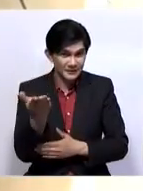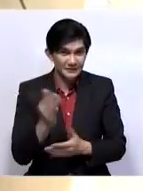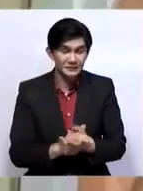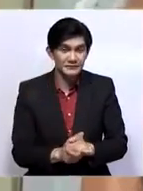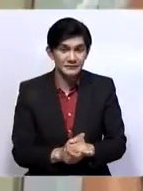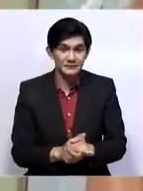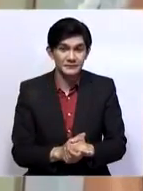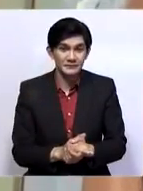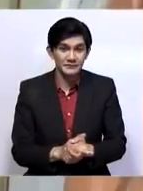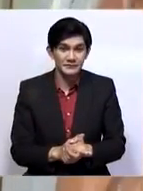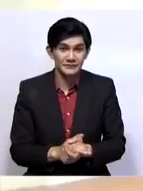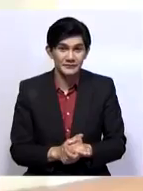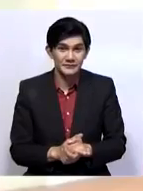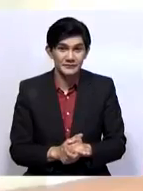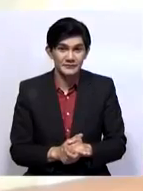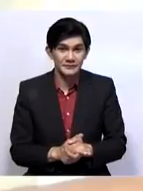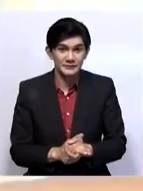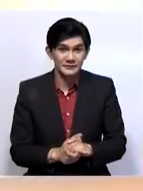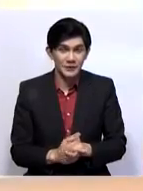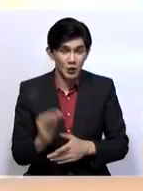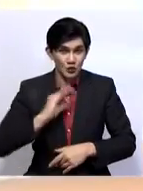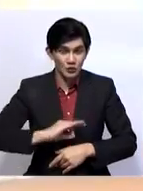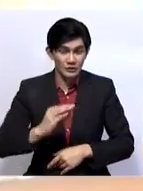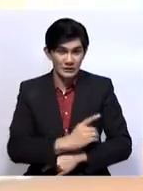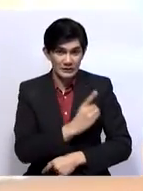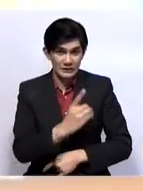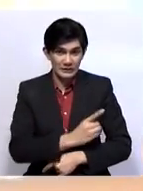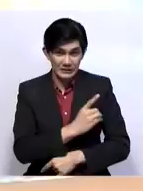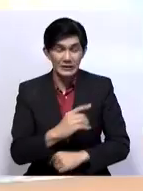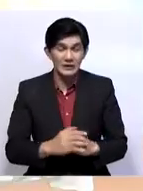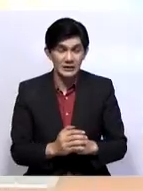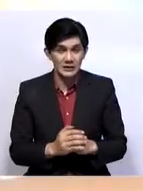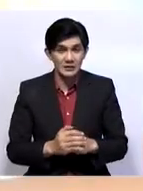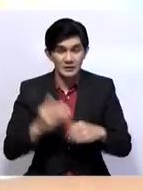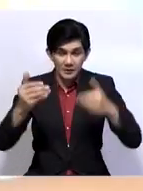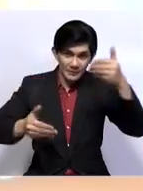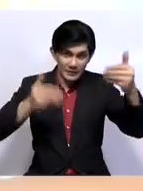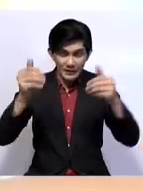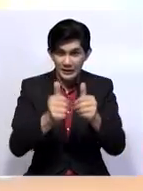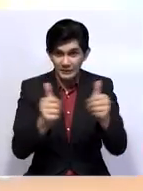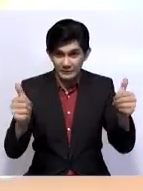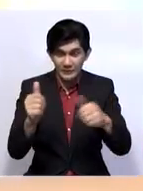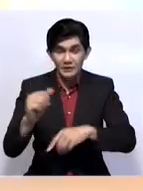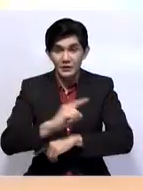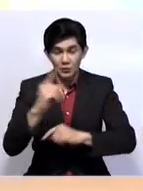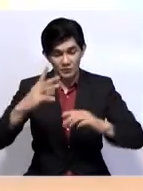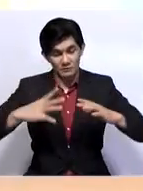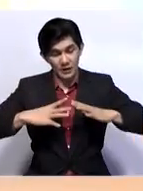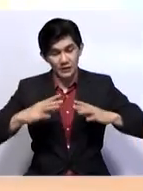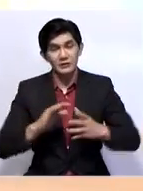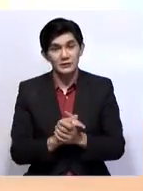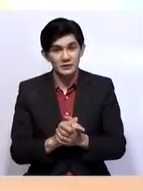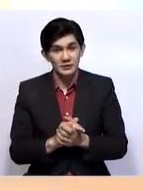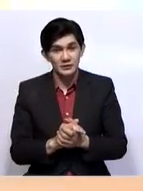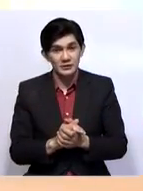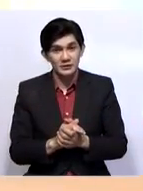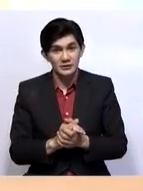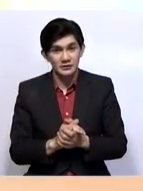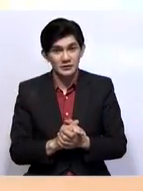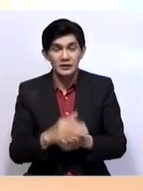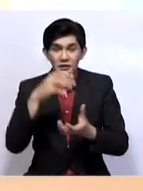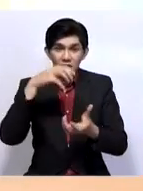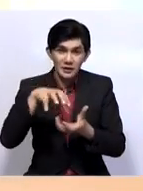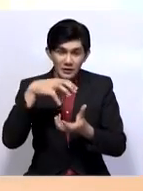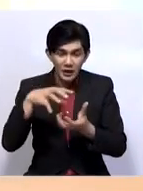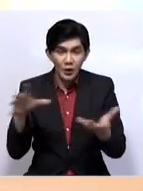กันครับ รู้สึกดีใจนะมันเป็นกิจกรรมที่ดีในช่วงวันพักผ่อนนะคะแล้วมันเป็นการนำเสน